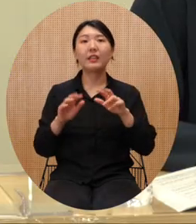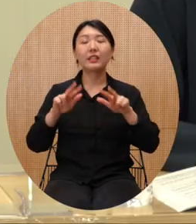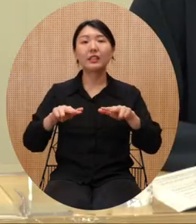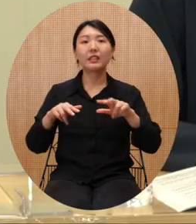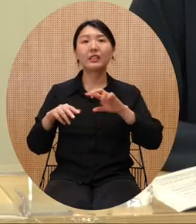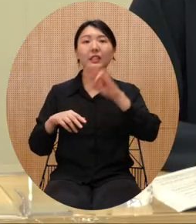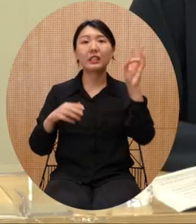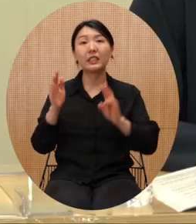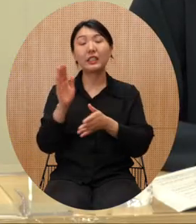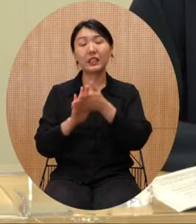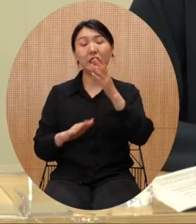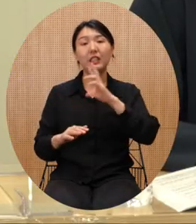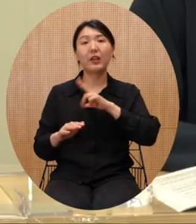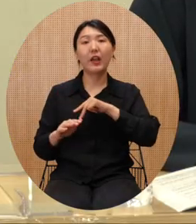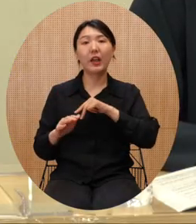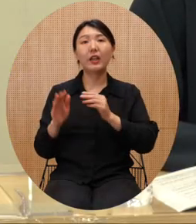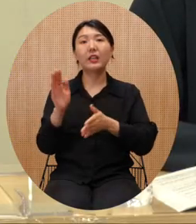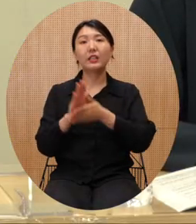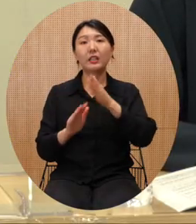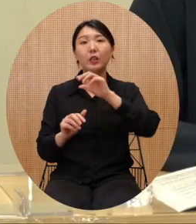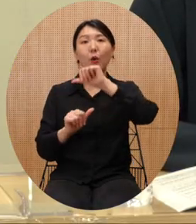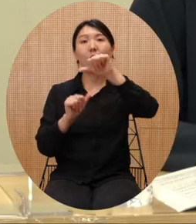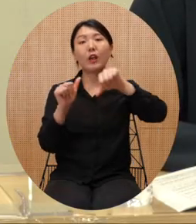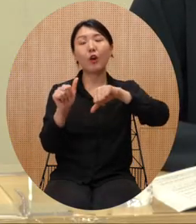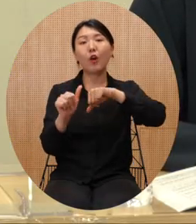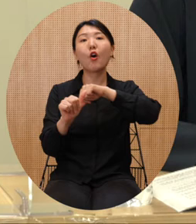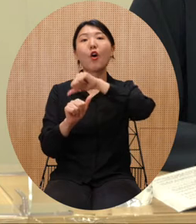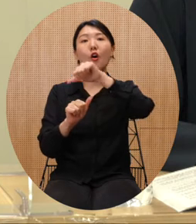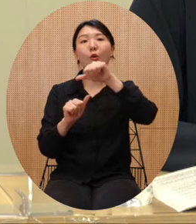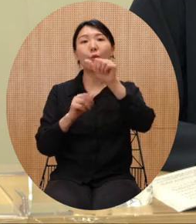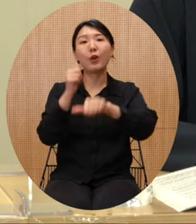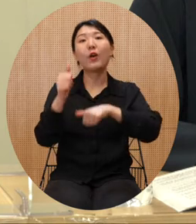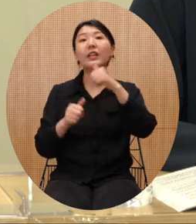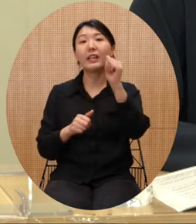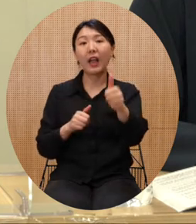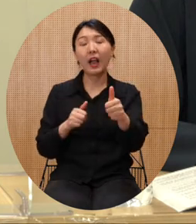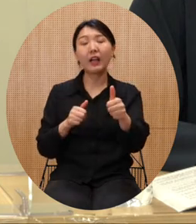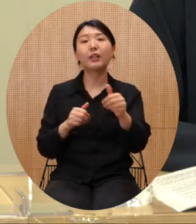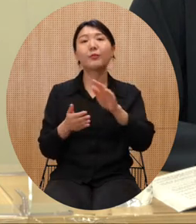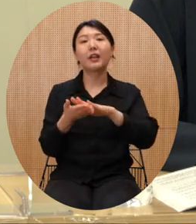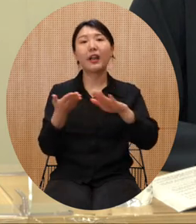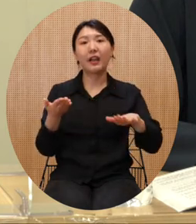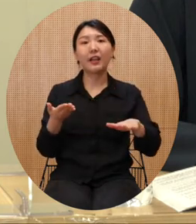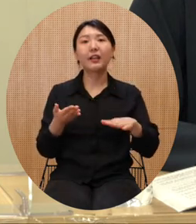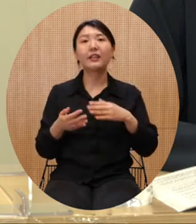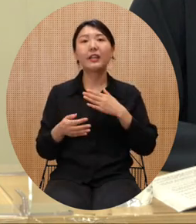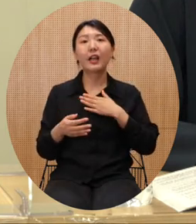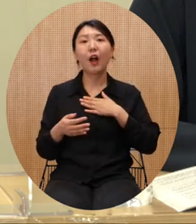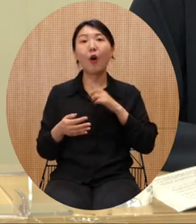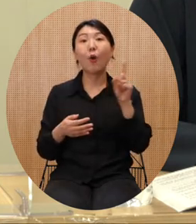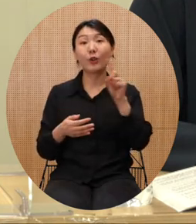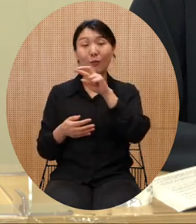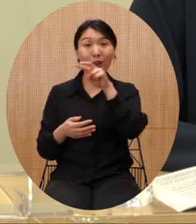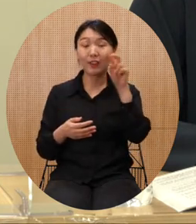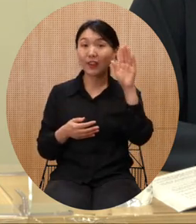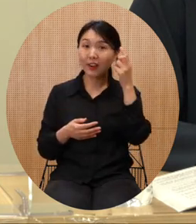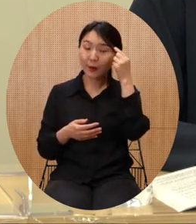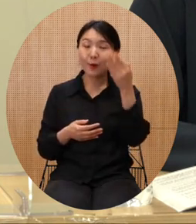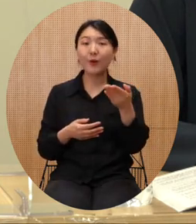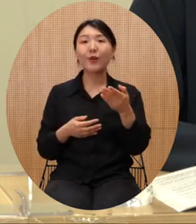현재 시흥시 의회에서 도시환경위원장을 맡고 있는 홍환영 의원이라고 하고요. 제가 시선을 어디다가 둬야